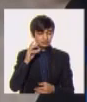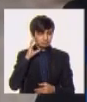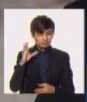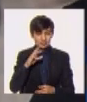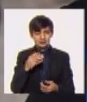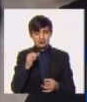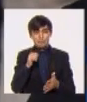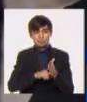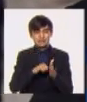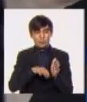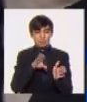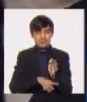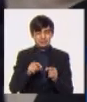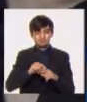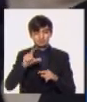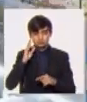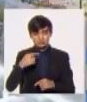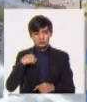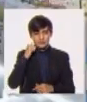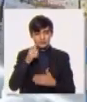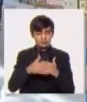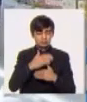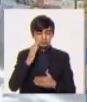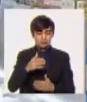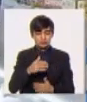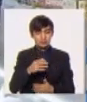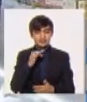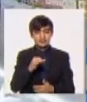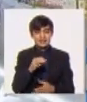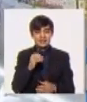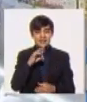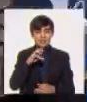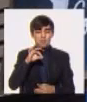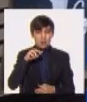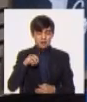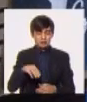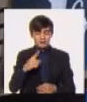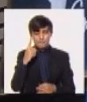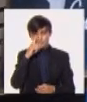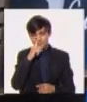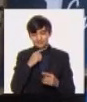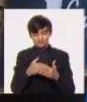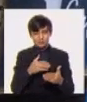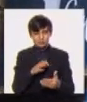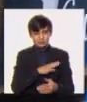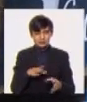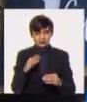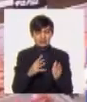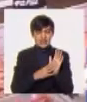бағаны көтеретін болса, оны ертен шара қолданамыз. Ал ұлттық банк төрағасы Ерболат Досаев соңғы бір айда азық-түліктің бағасы